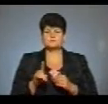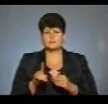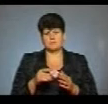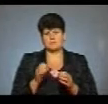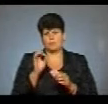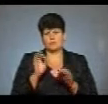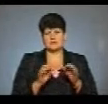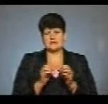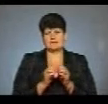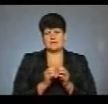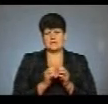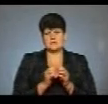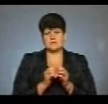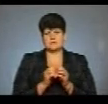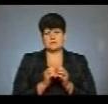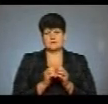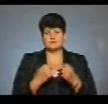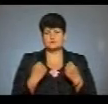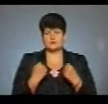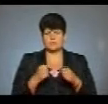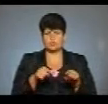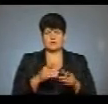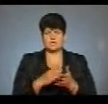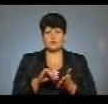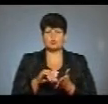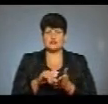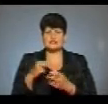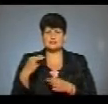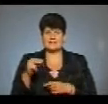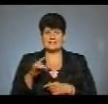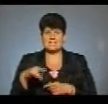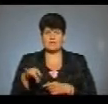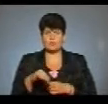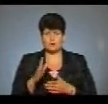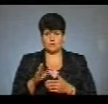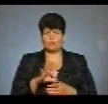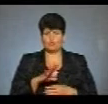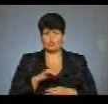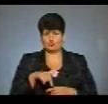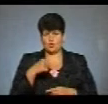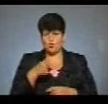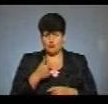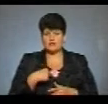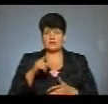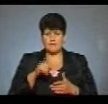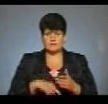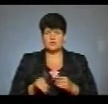відсотків 10 спортсменів тут є учасниками чемпіонату Європи, який був цього року. І впевнений,